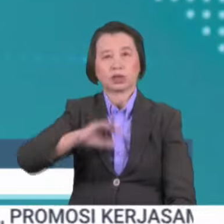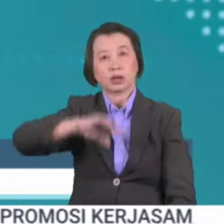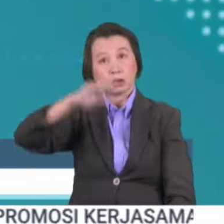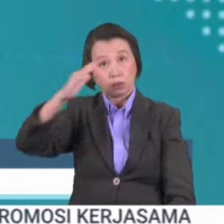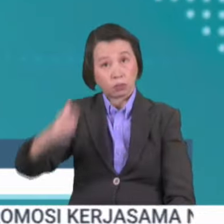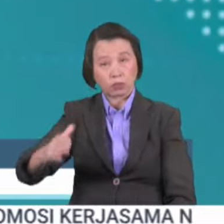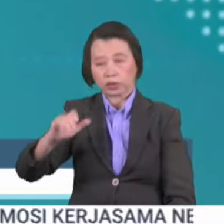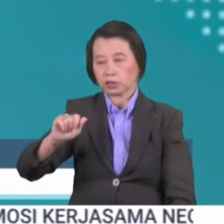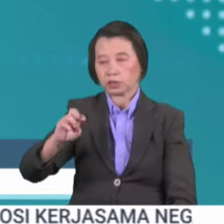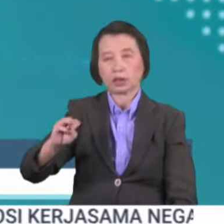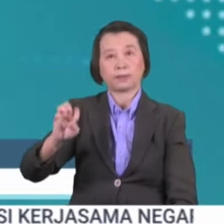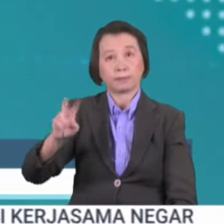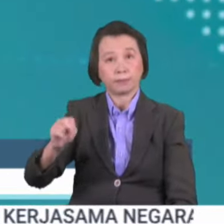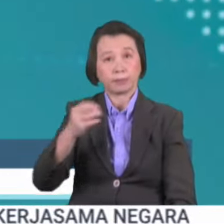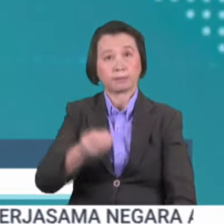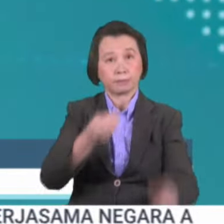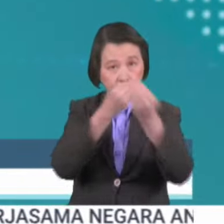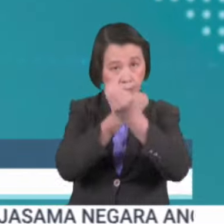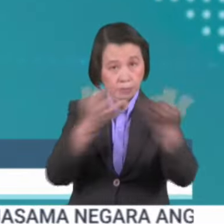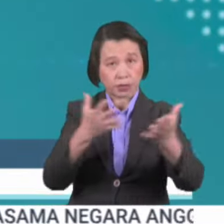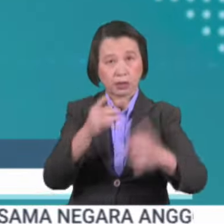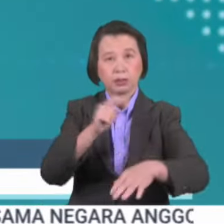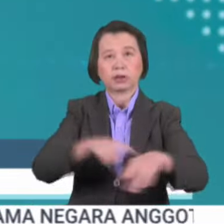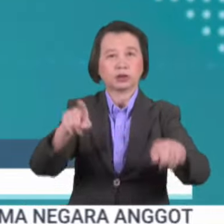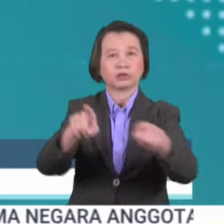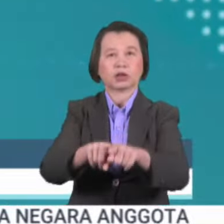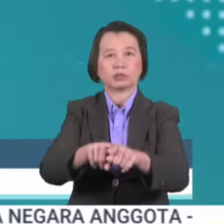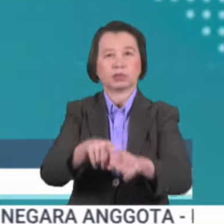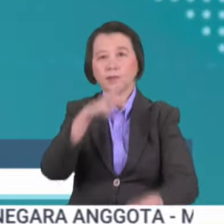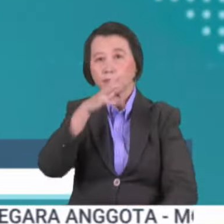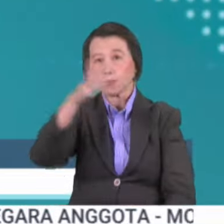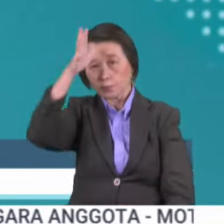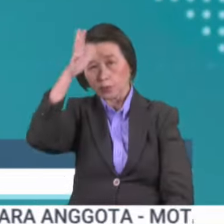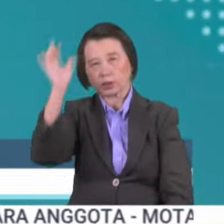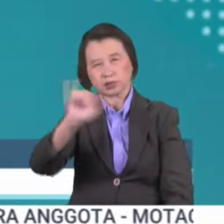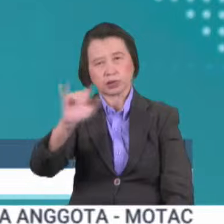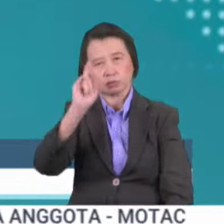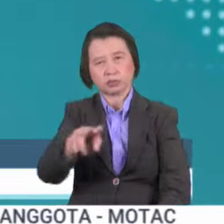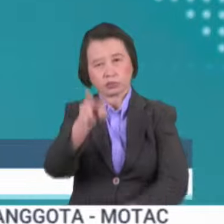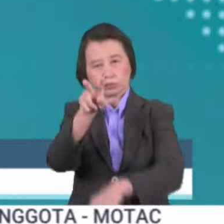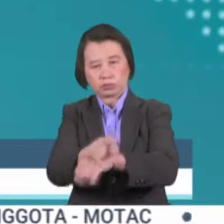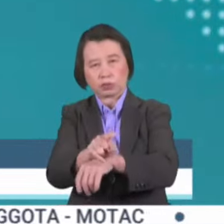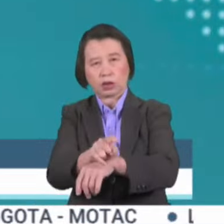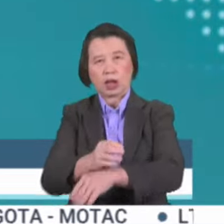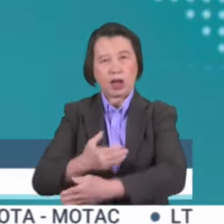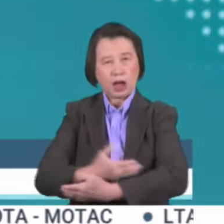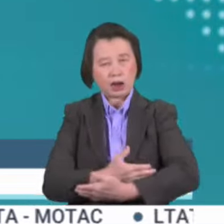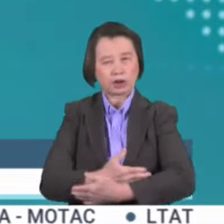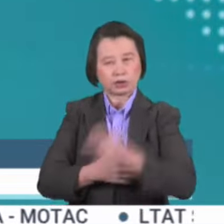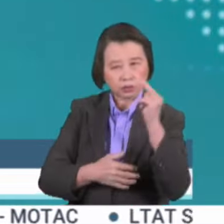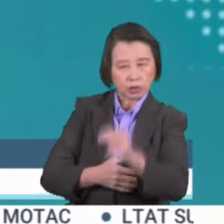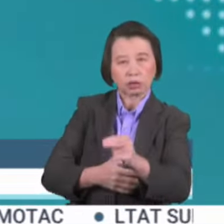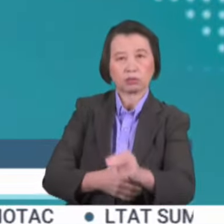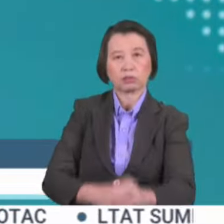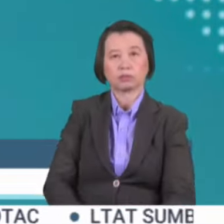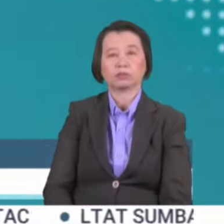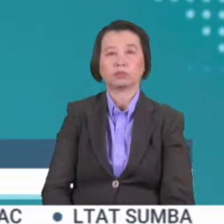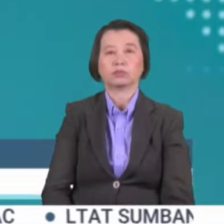Seri Muhammad Yusri Hassan Basri memaklumkan, pada masa yang sama, ibu bapa juga perlu memantau pergerakan anak-anak